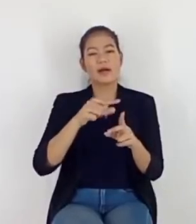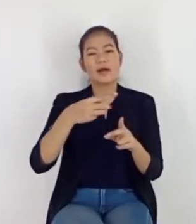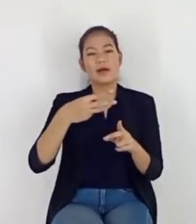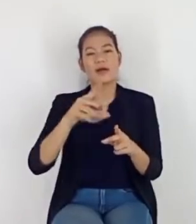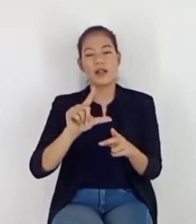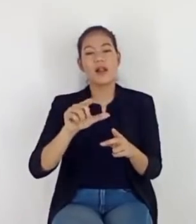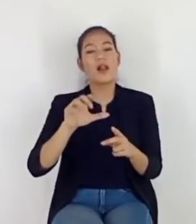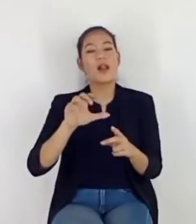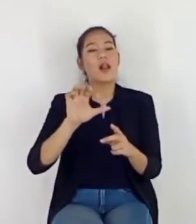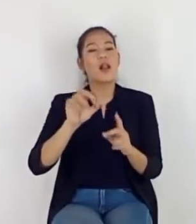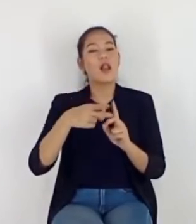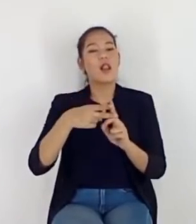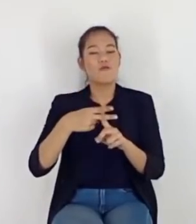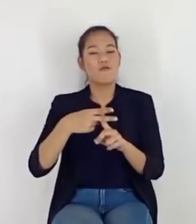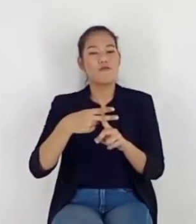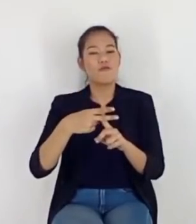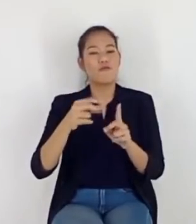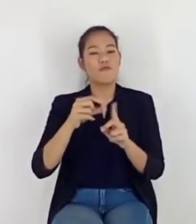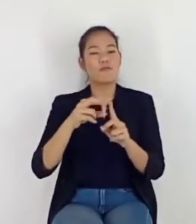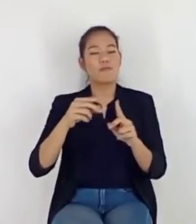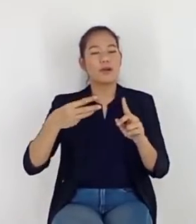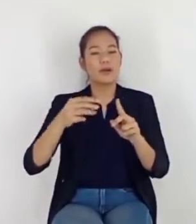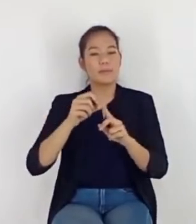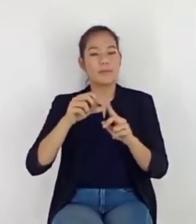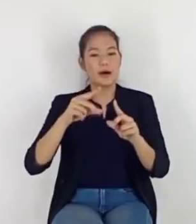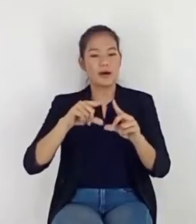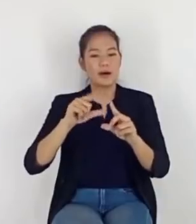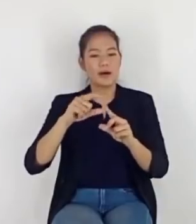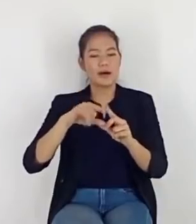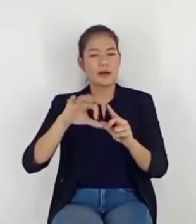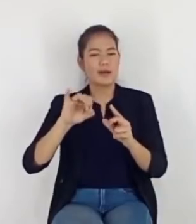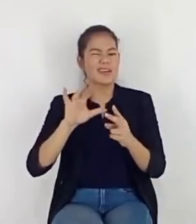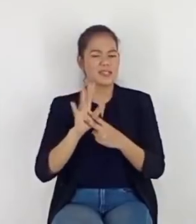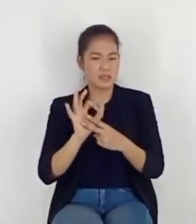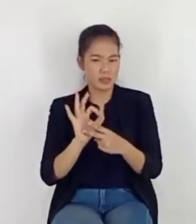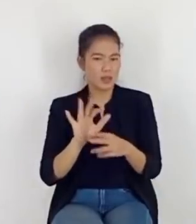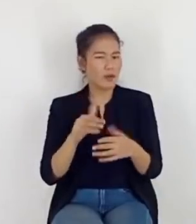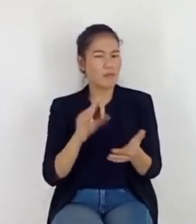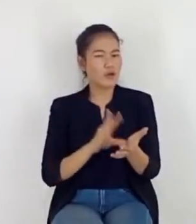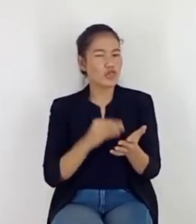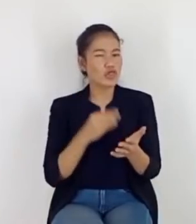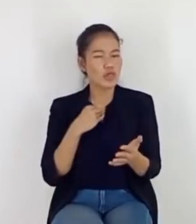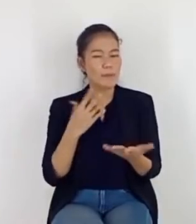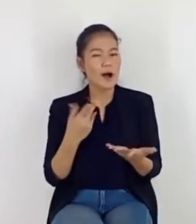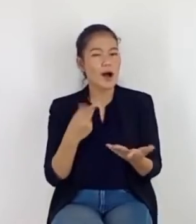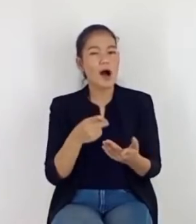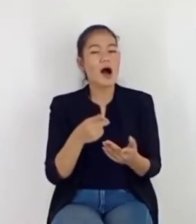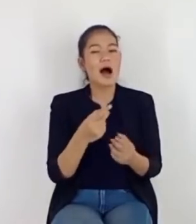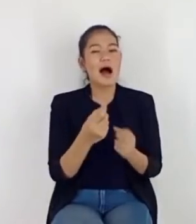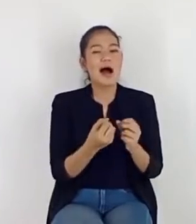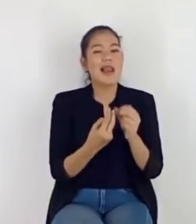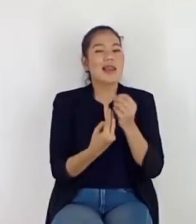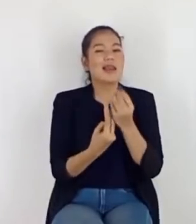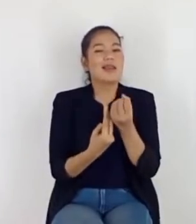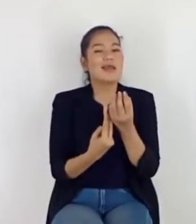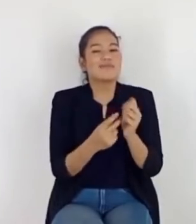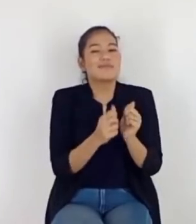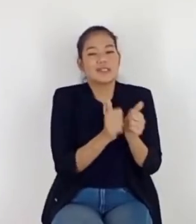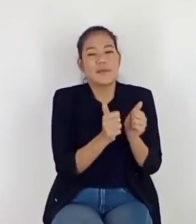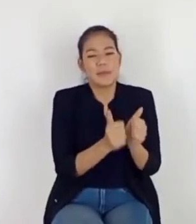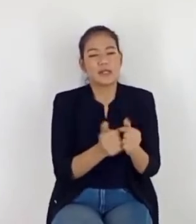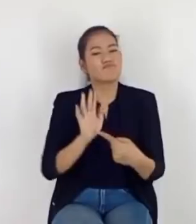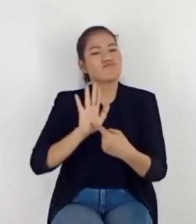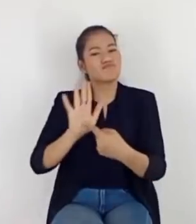of Bethlehem, yang artinya lilin persiapan atau lilin Bethlehem. Lilin ini